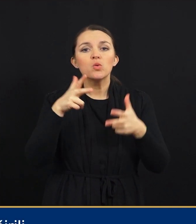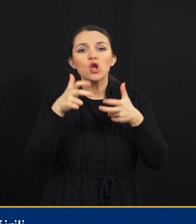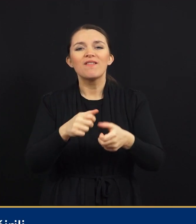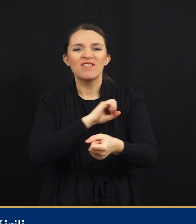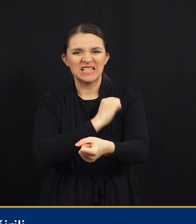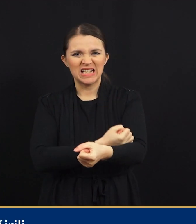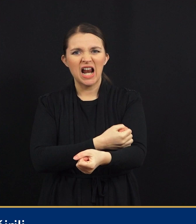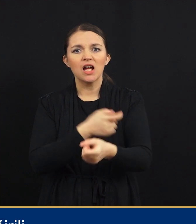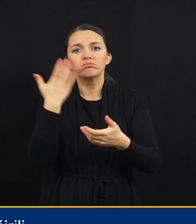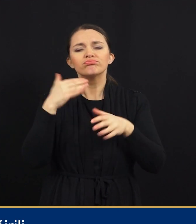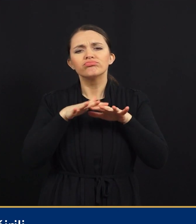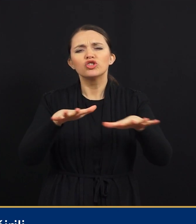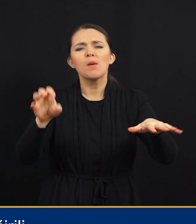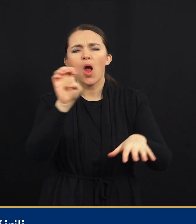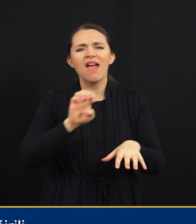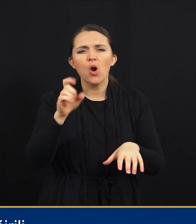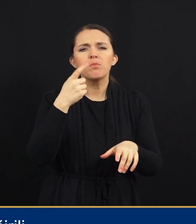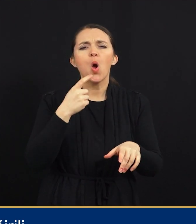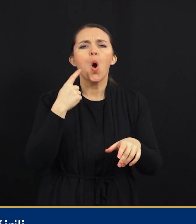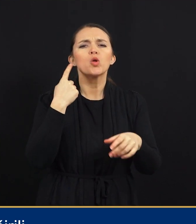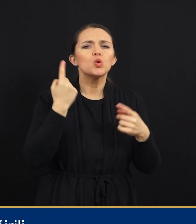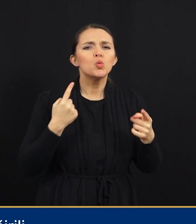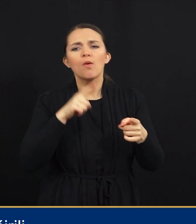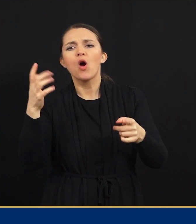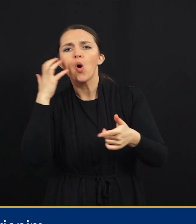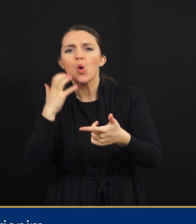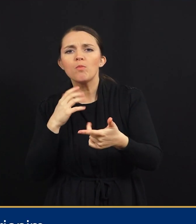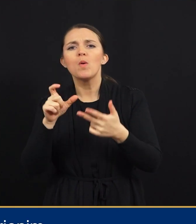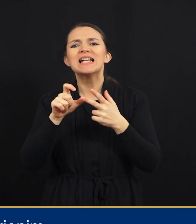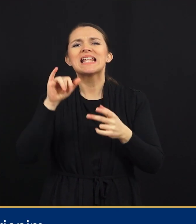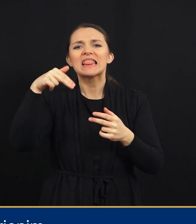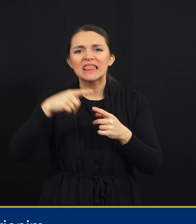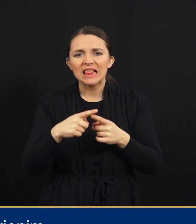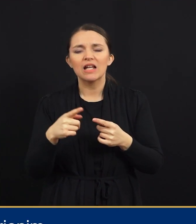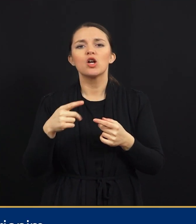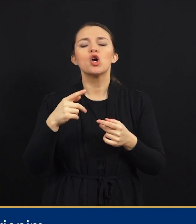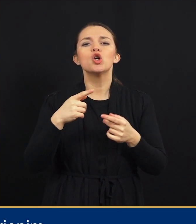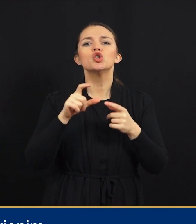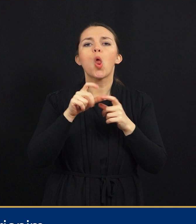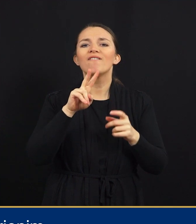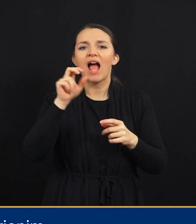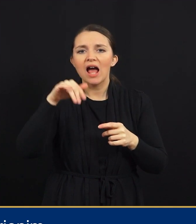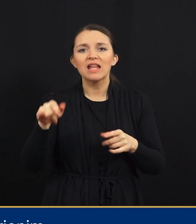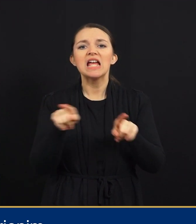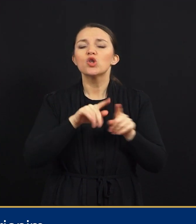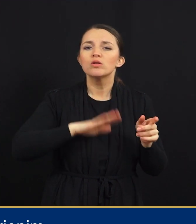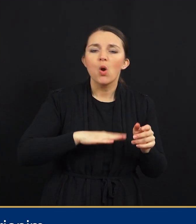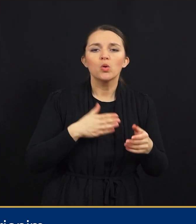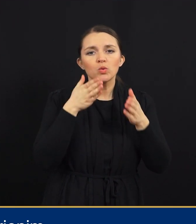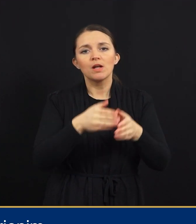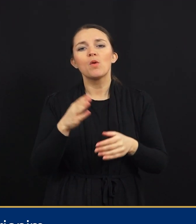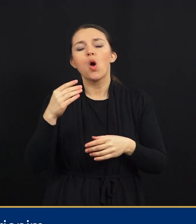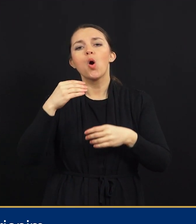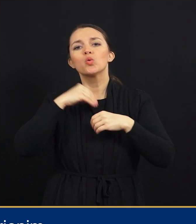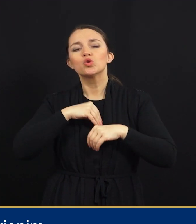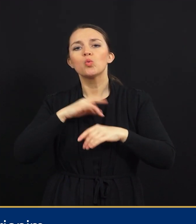se širili po Evropi od Judov k Romom, Sintom, Slovanom, istospolno usmerjenim, duševno